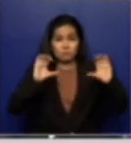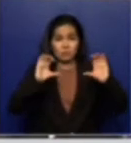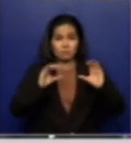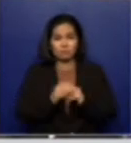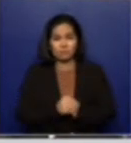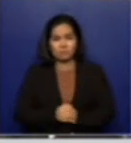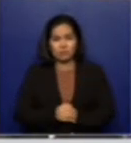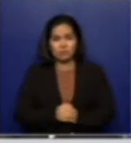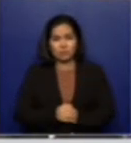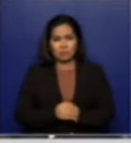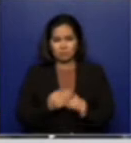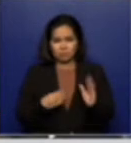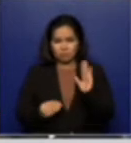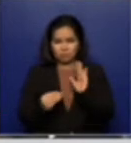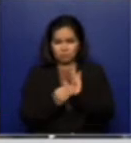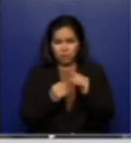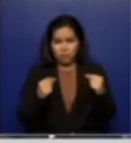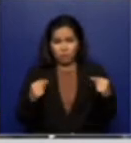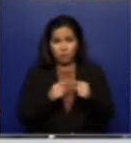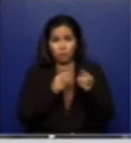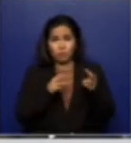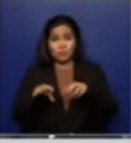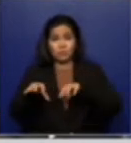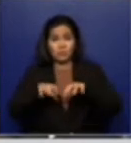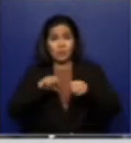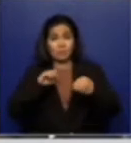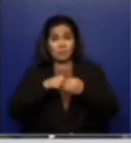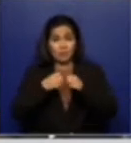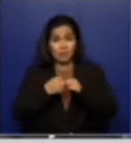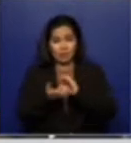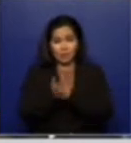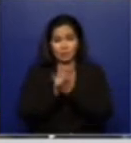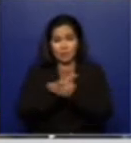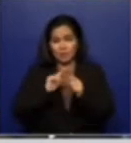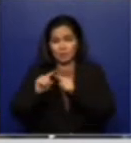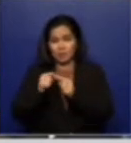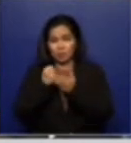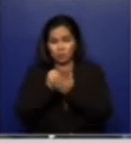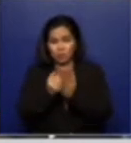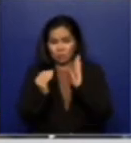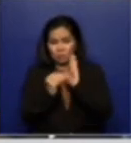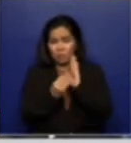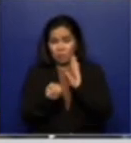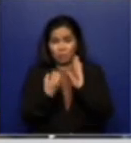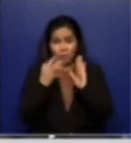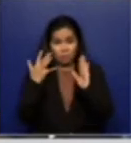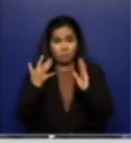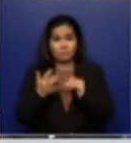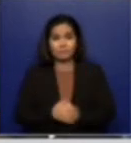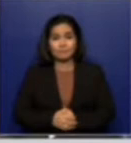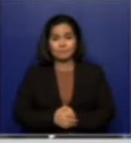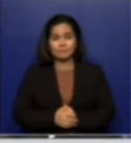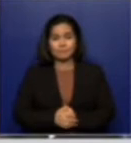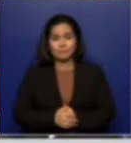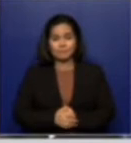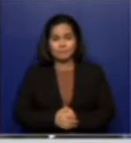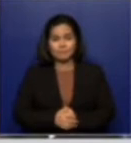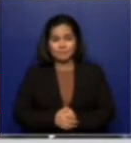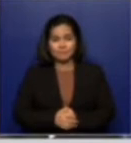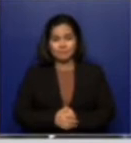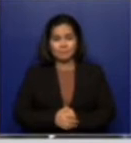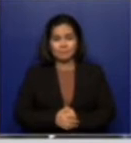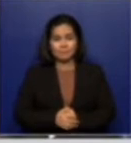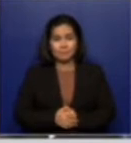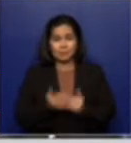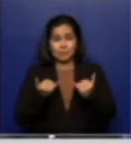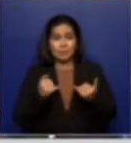ไม่มีการพูดถึงเรื่องของการรับมือในเรื่องการเปลี่ยนแปลงแต่อย่างใดเลยวันนี้การลุกลามของ